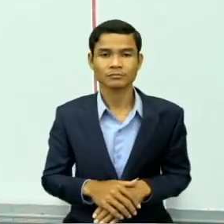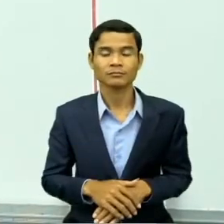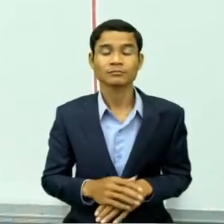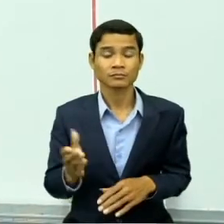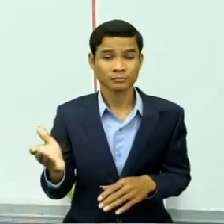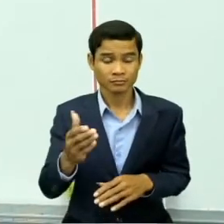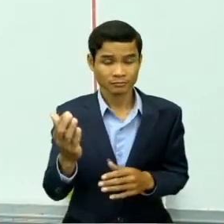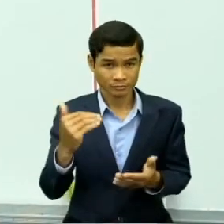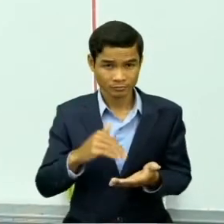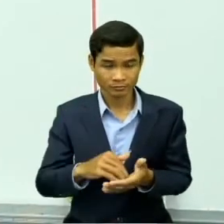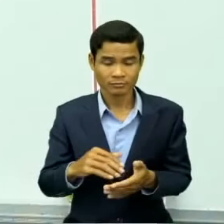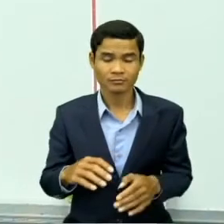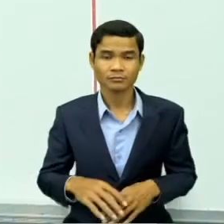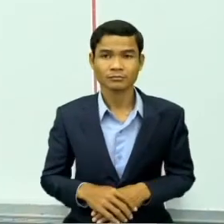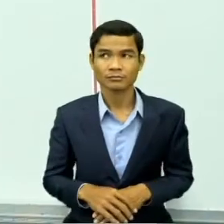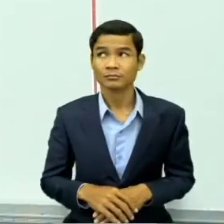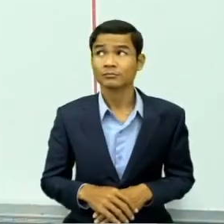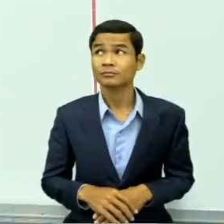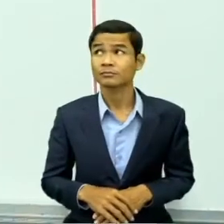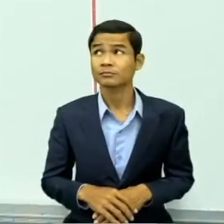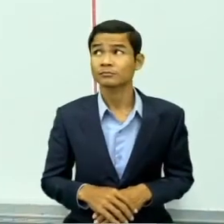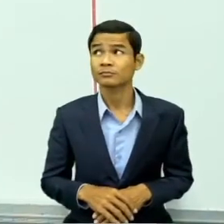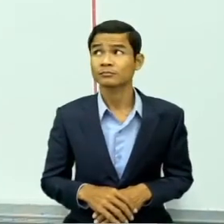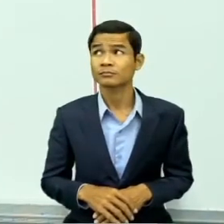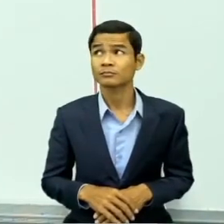ចាម្ដងទៀត